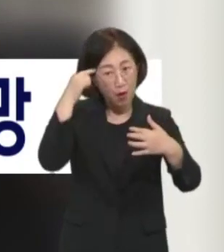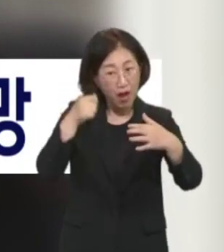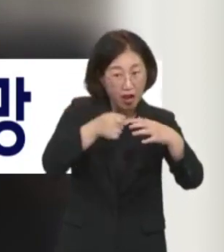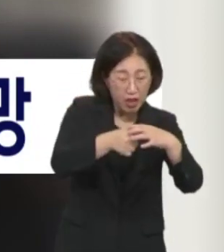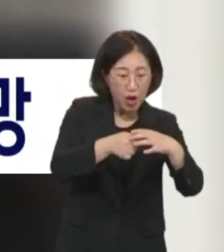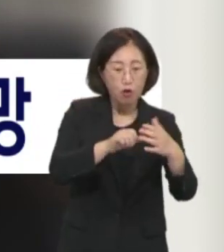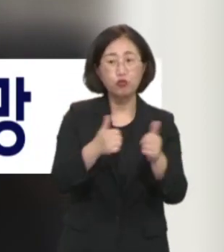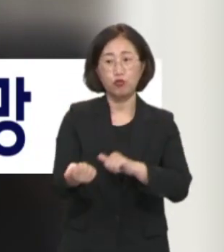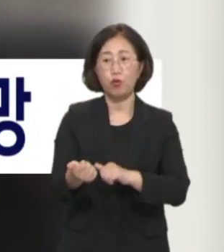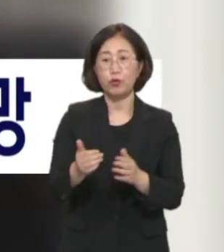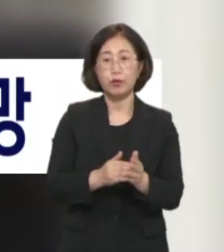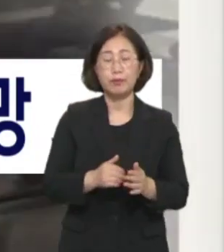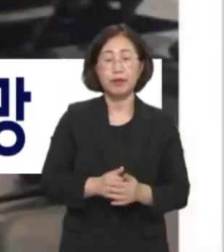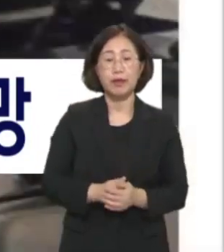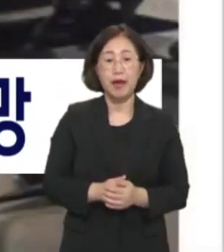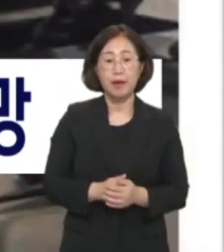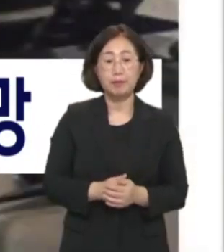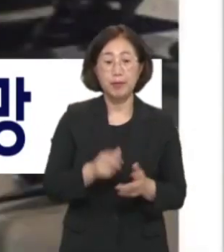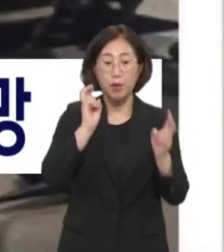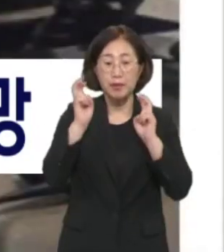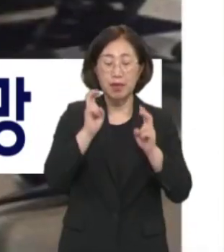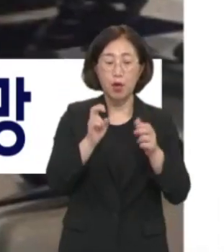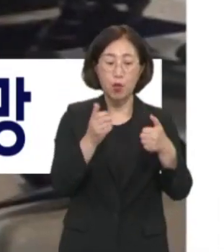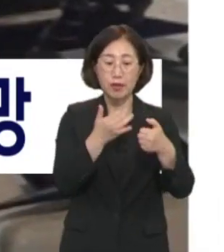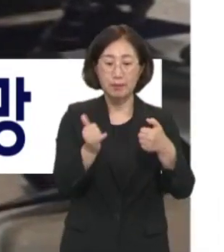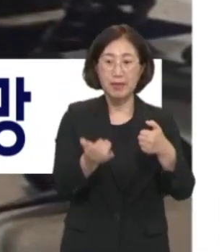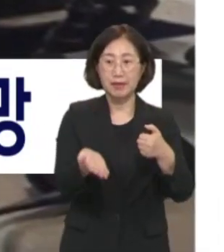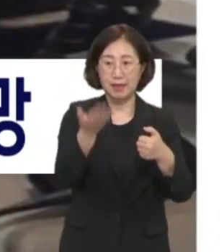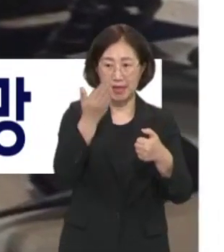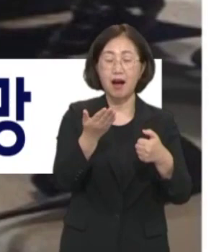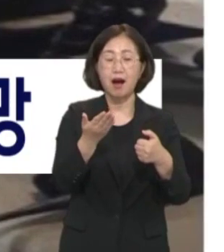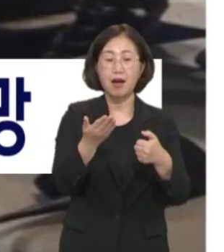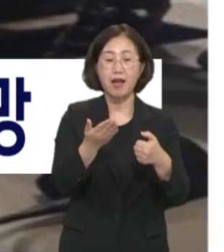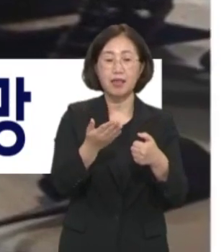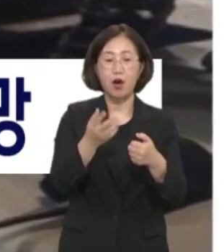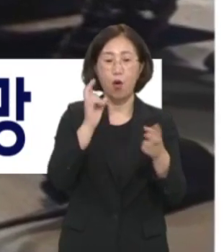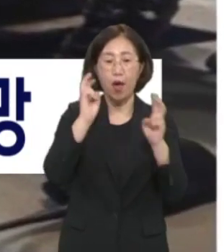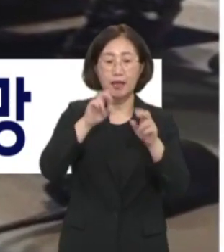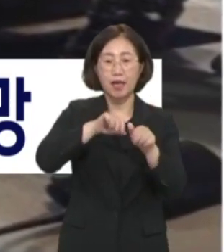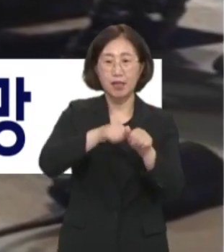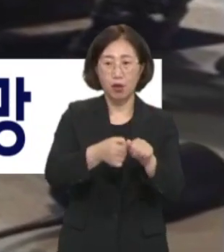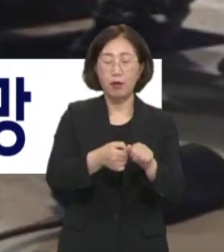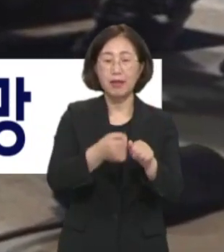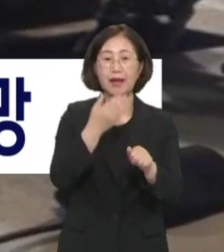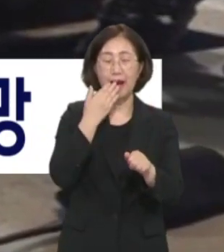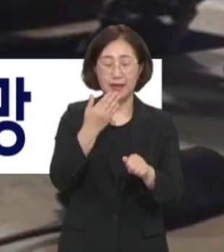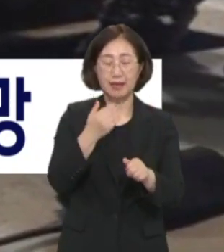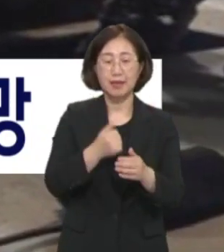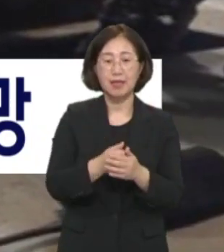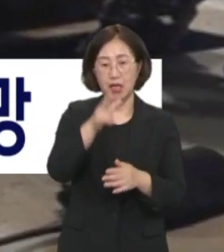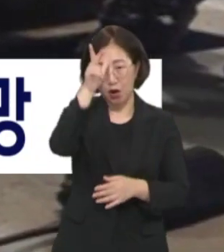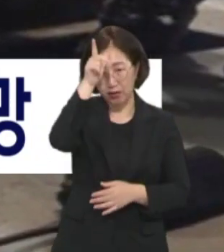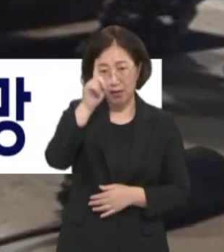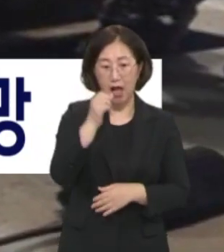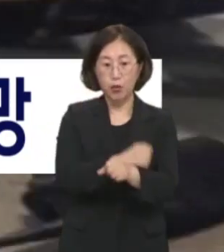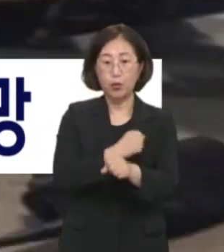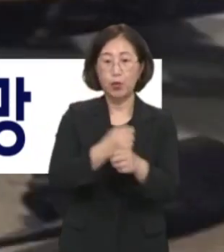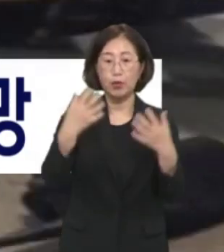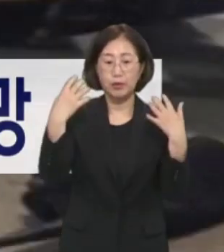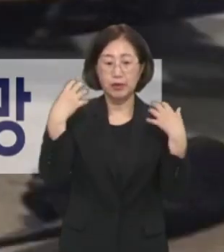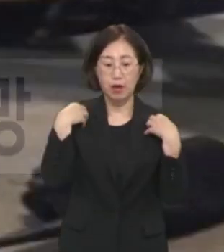끼어 숨졌습니다. 해당 업체는 50인 이상 사업장인 중대재해처벌법 적용 대상으로 경찰과